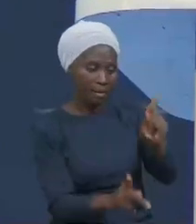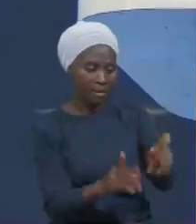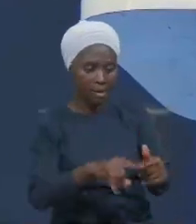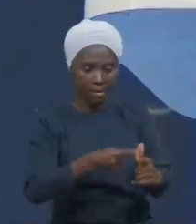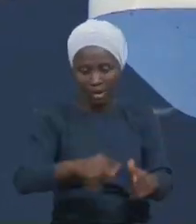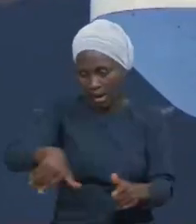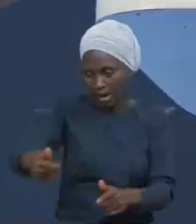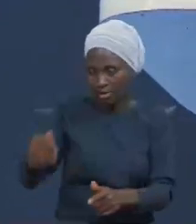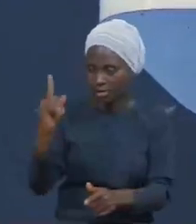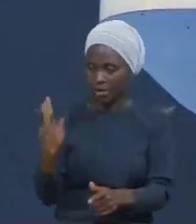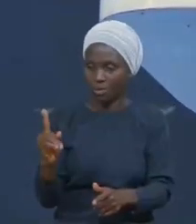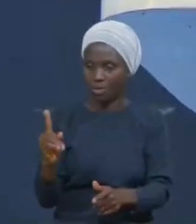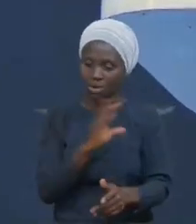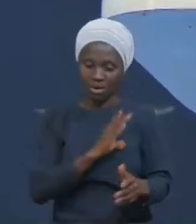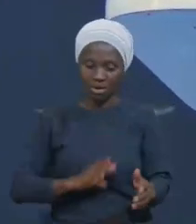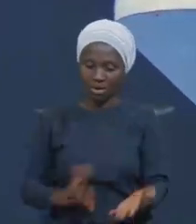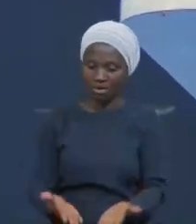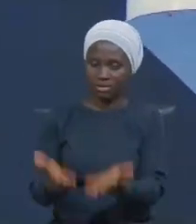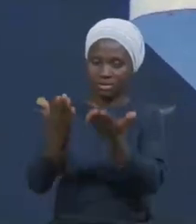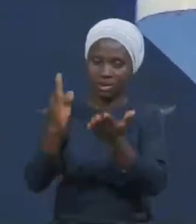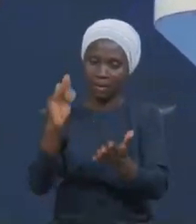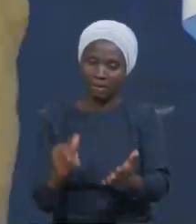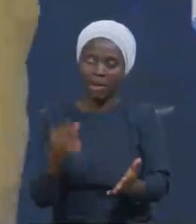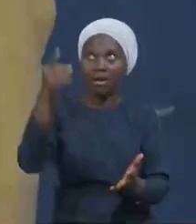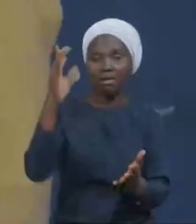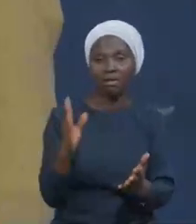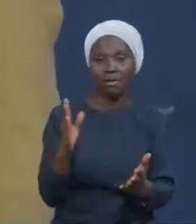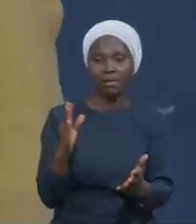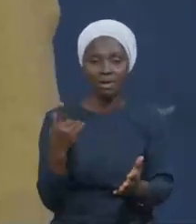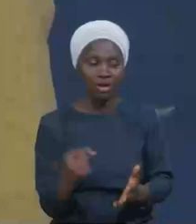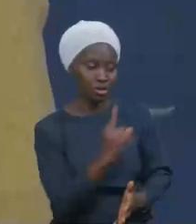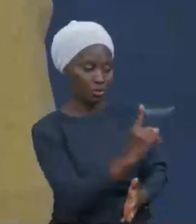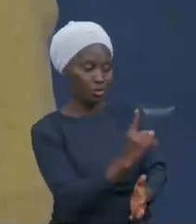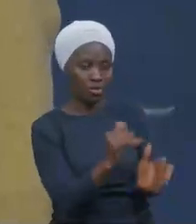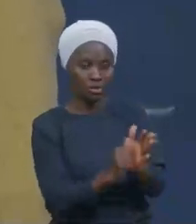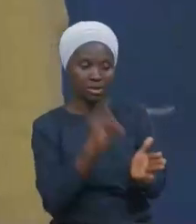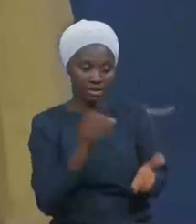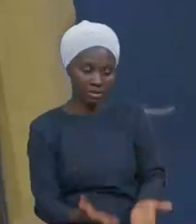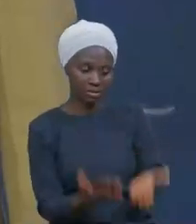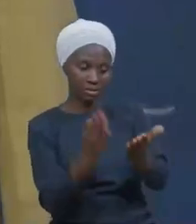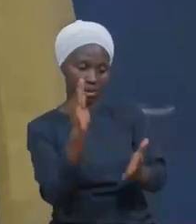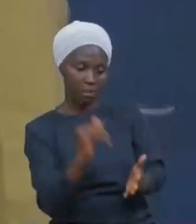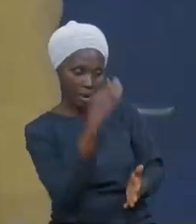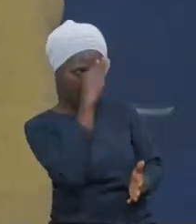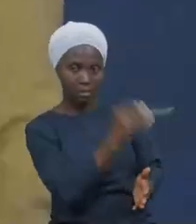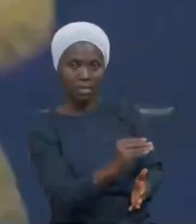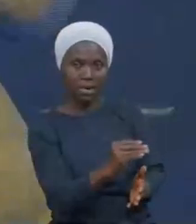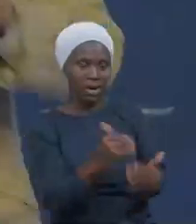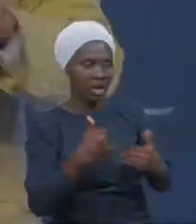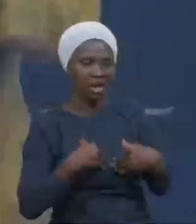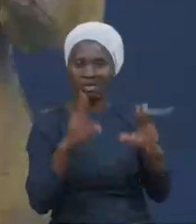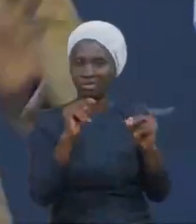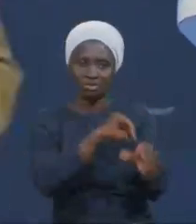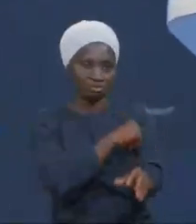Christ est élevé par Dieu, celui qui est élevé par les hommes n'a aucune autorité. Si